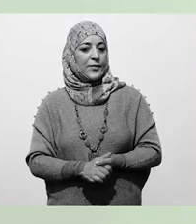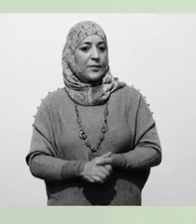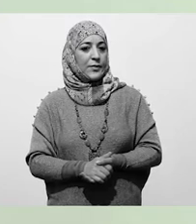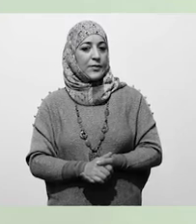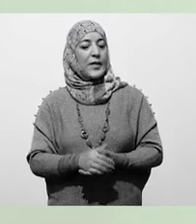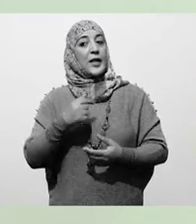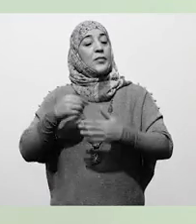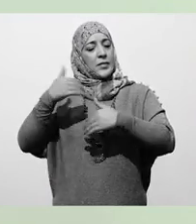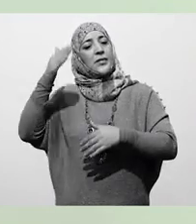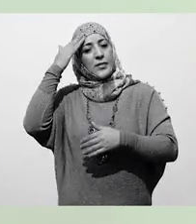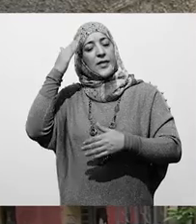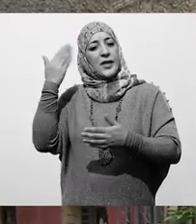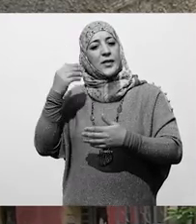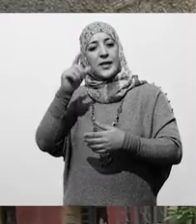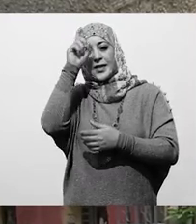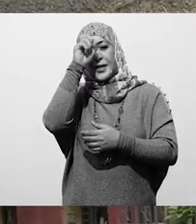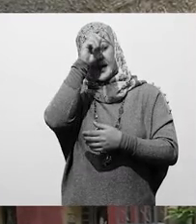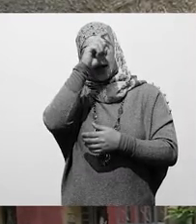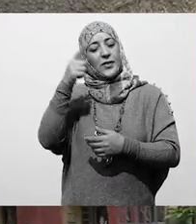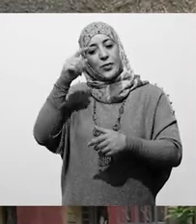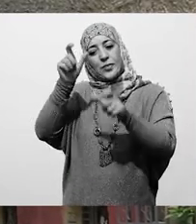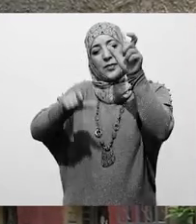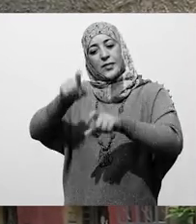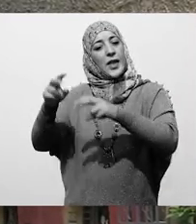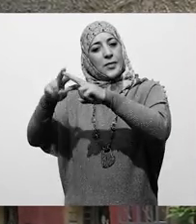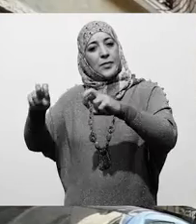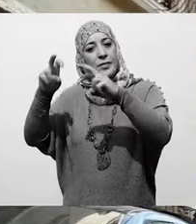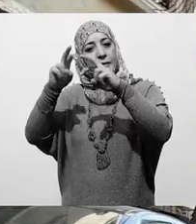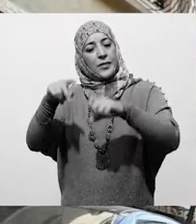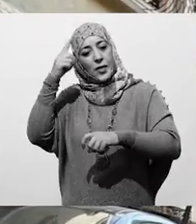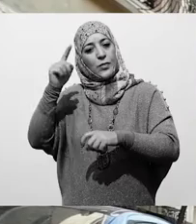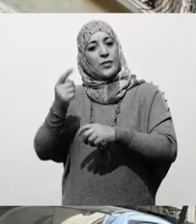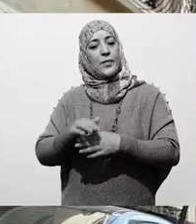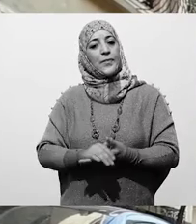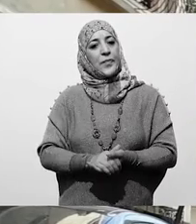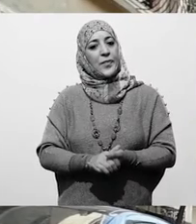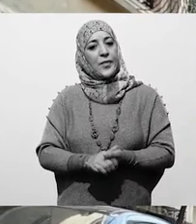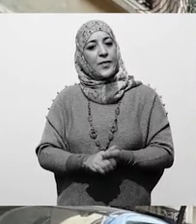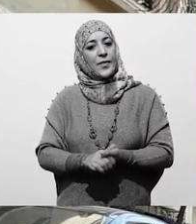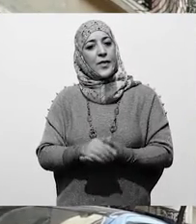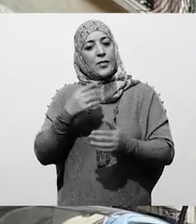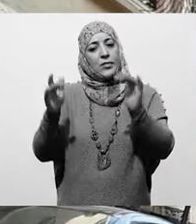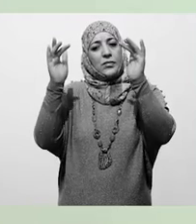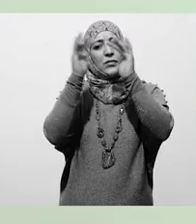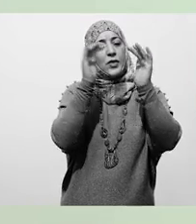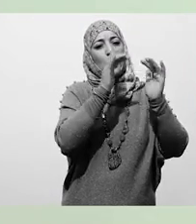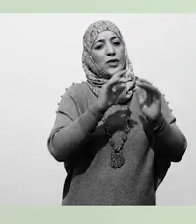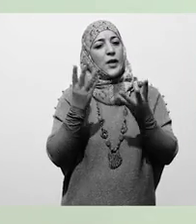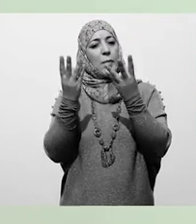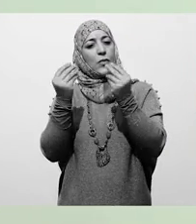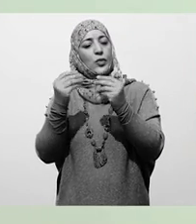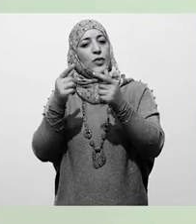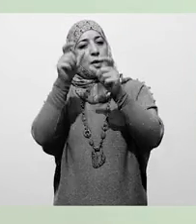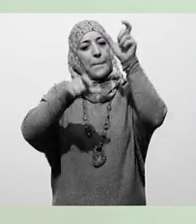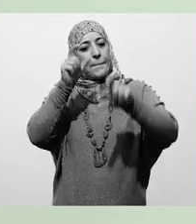Donc, en terrain, c'était difficile pour les enquêteurs d'y aller à un monde rural et